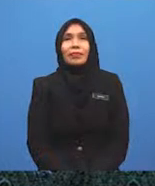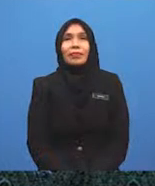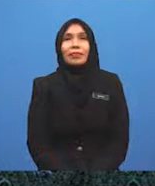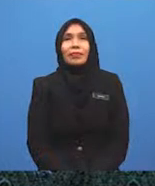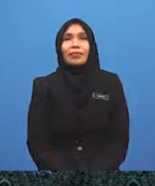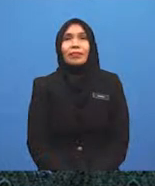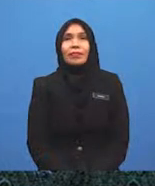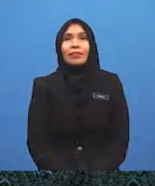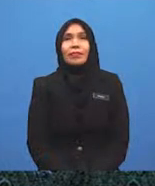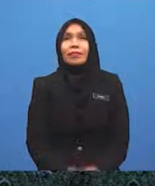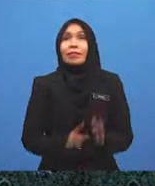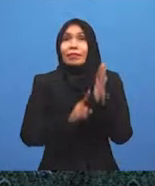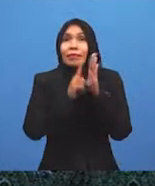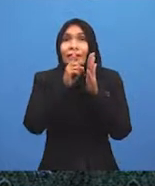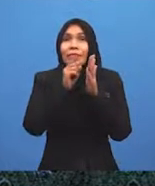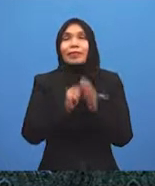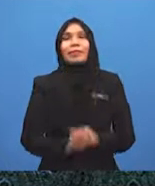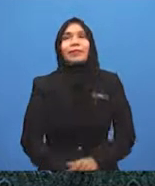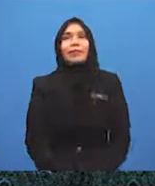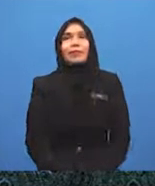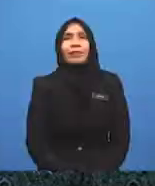Jawapannya ialah tinggi.